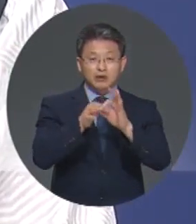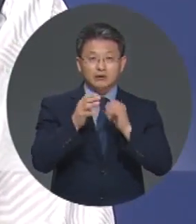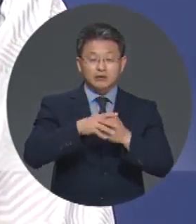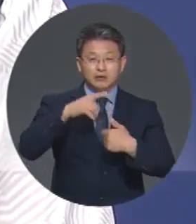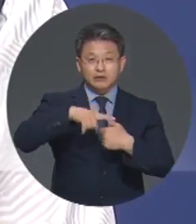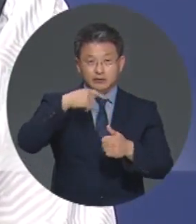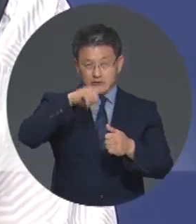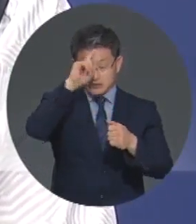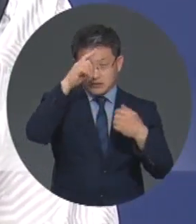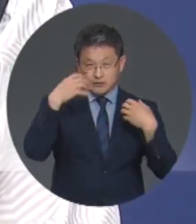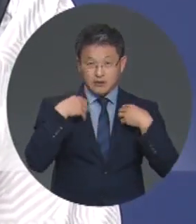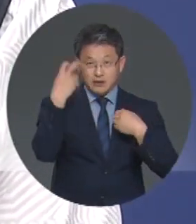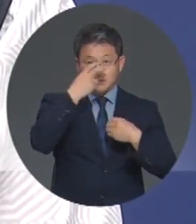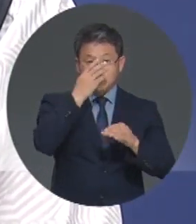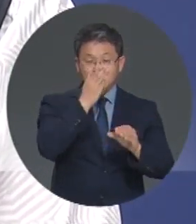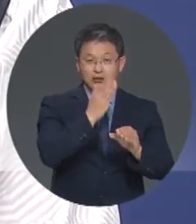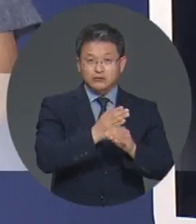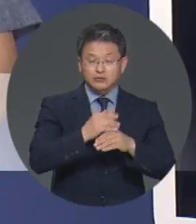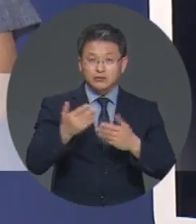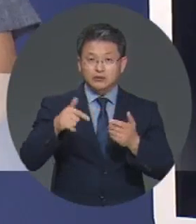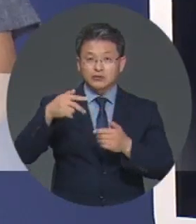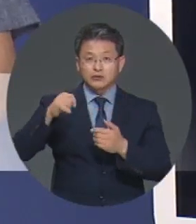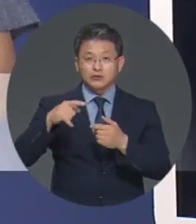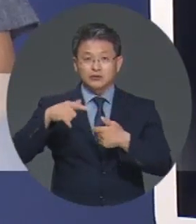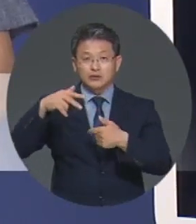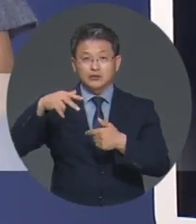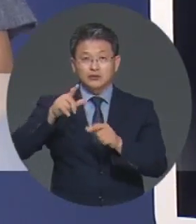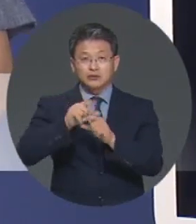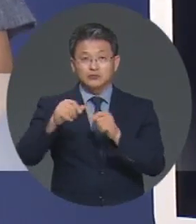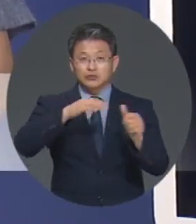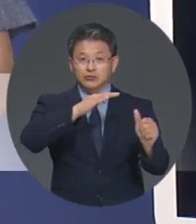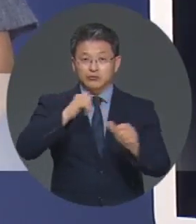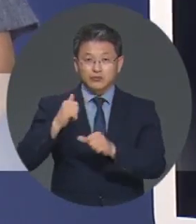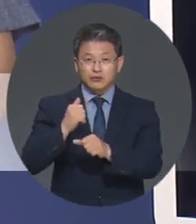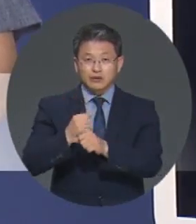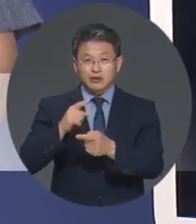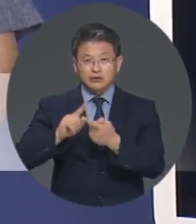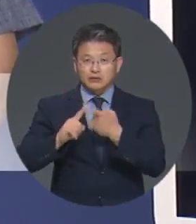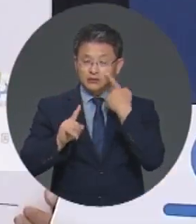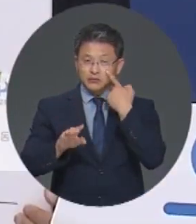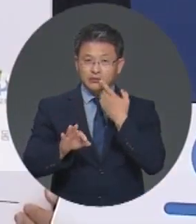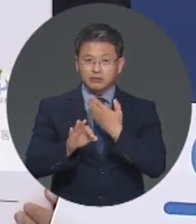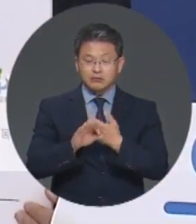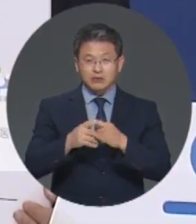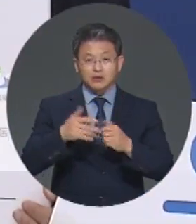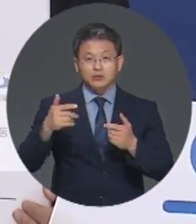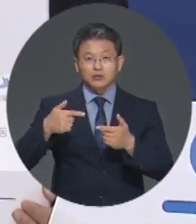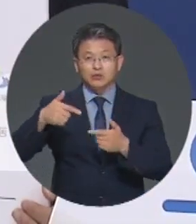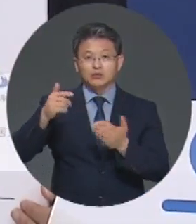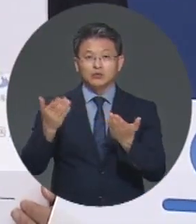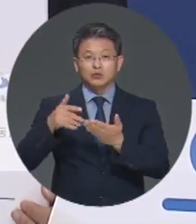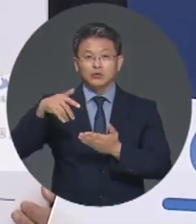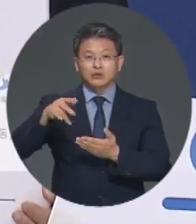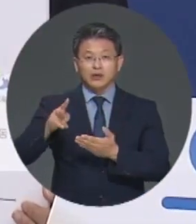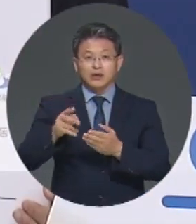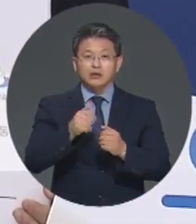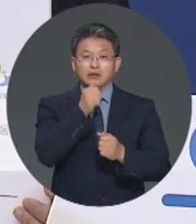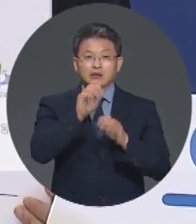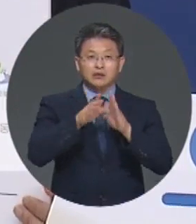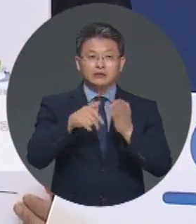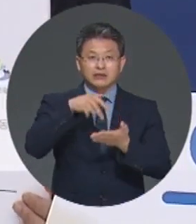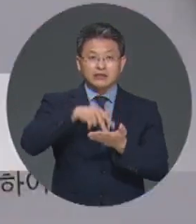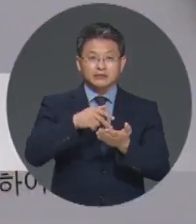경남교육청이 감사를 진행하던 중 전교조 경남지부 관계자 출석을 요구한 것을 두고 노동계가 오늘 기자회견을